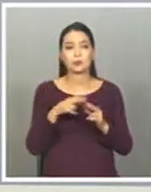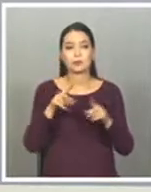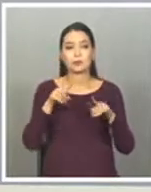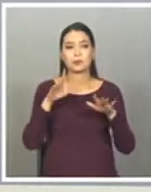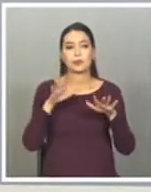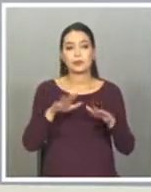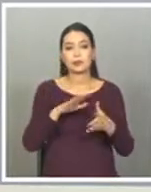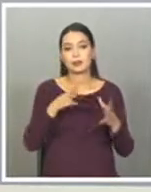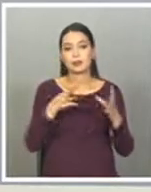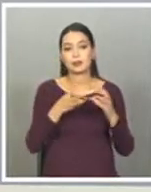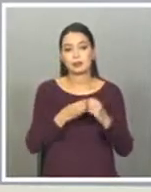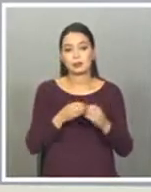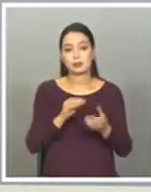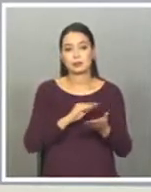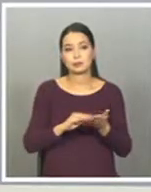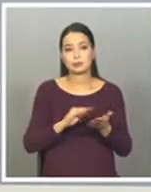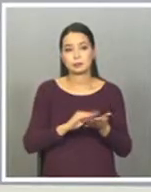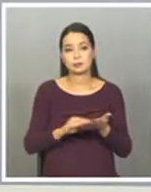отқанымыз 125.